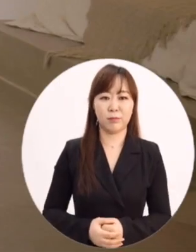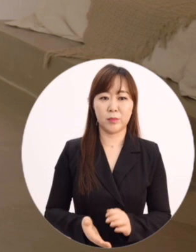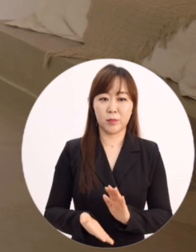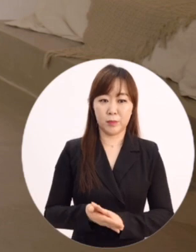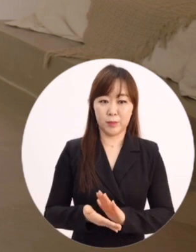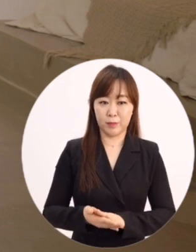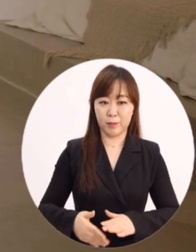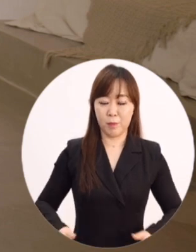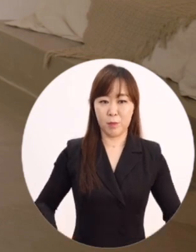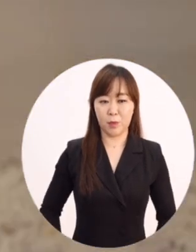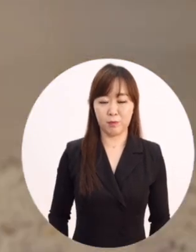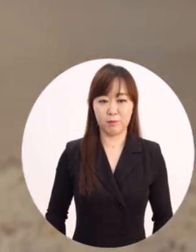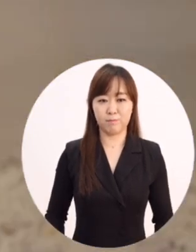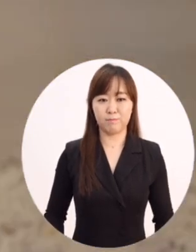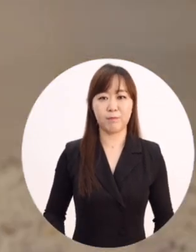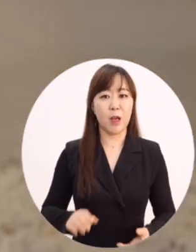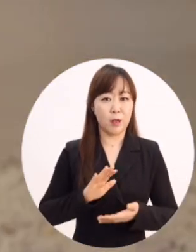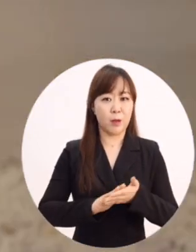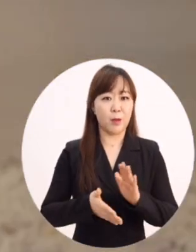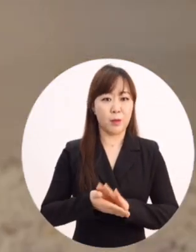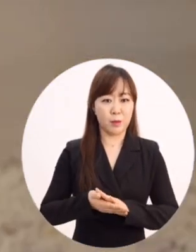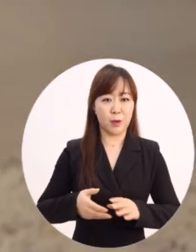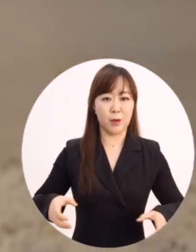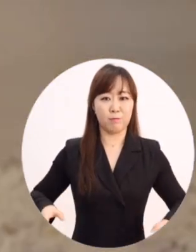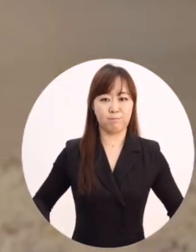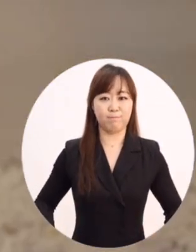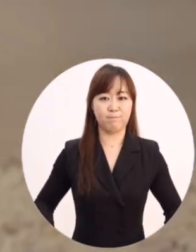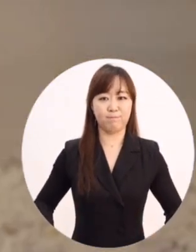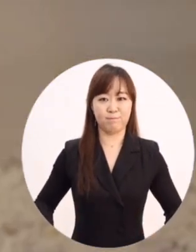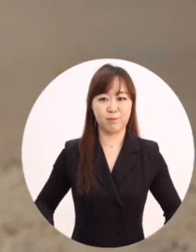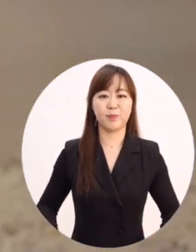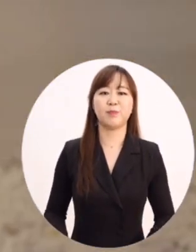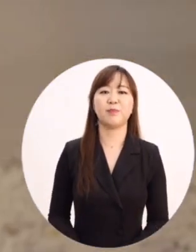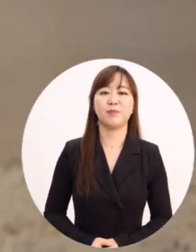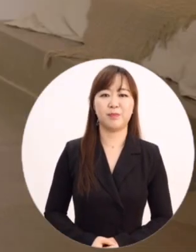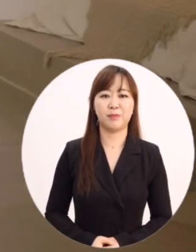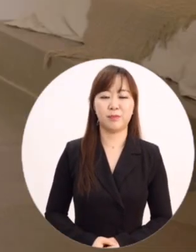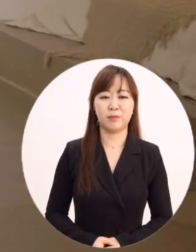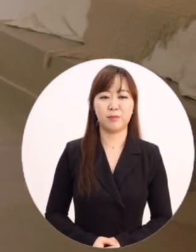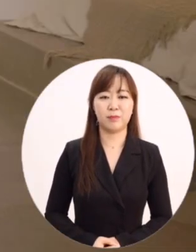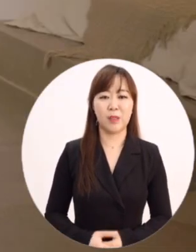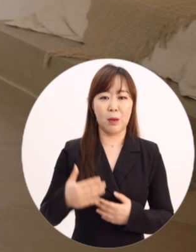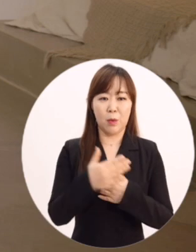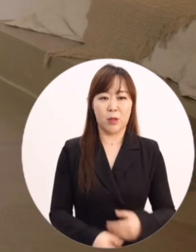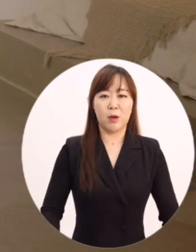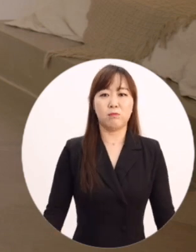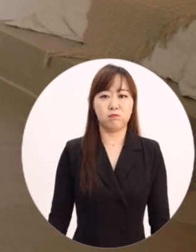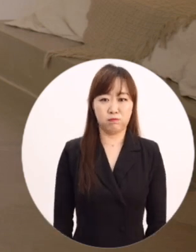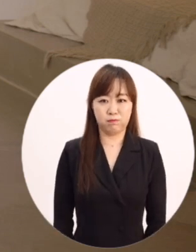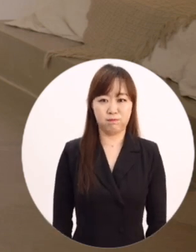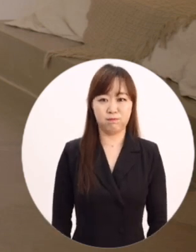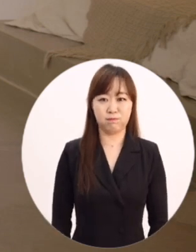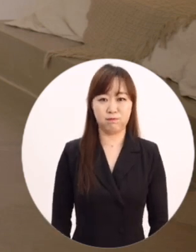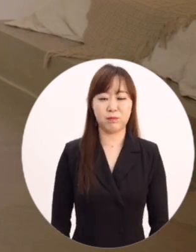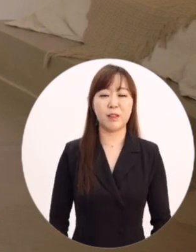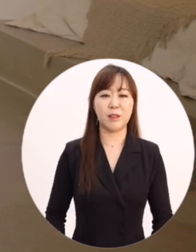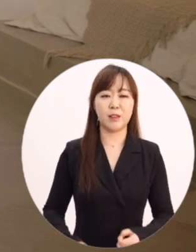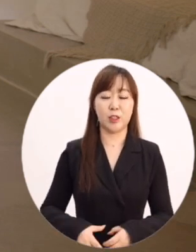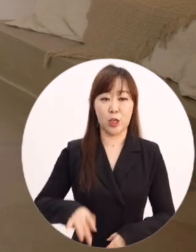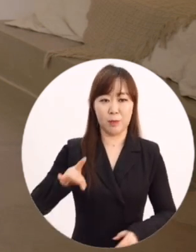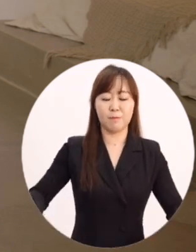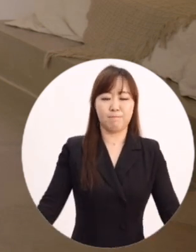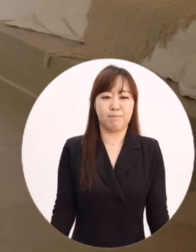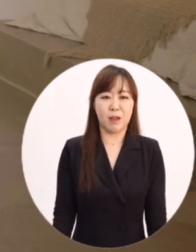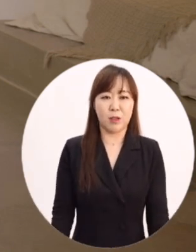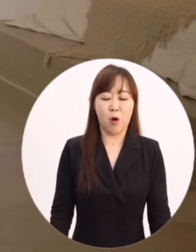손바닥은 몸을 향하게 해 양손에 무게를 잡습니다. 몸통에 붙인 상태에서 시작해